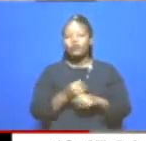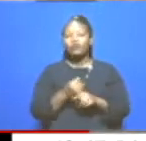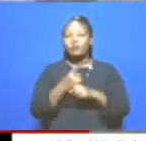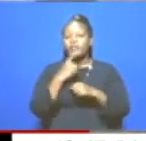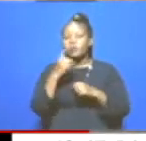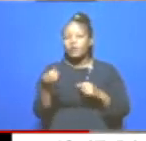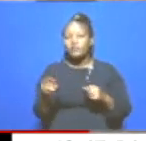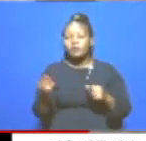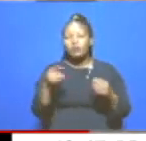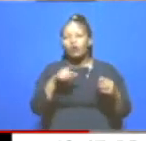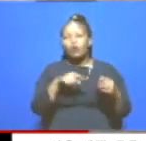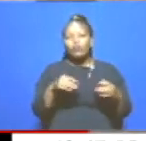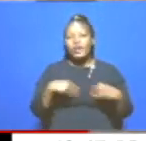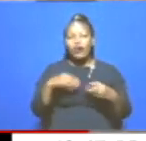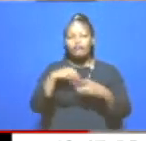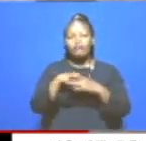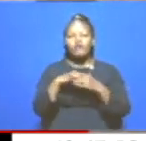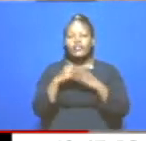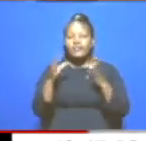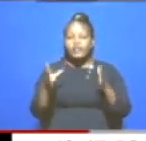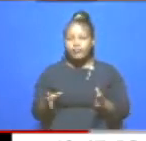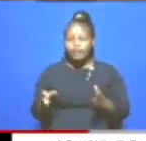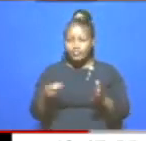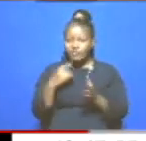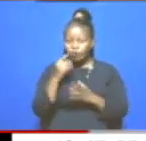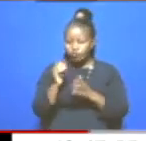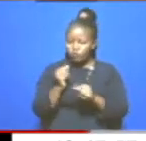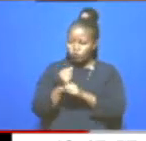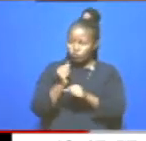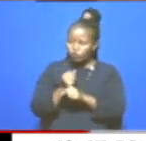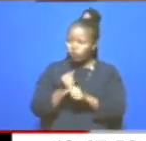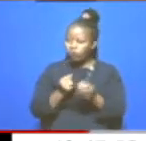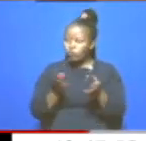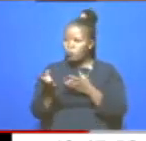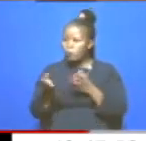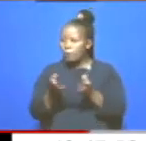mwekezaji ambaye ataweza kufanya biashara ya usafiri wa bahari.